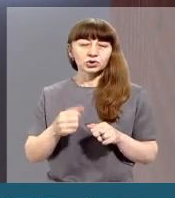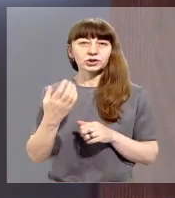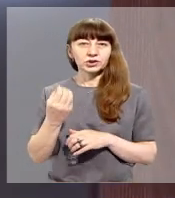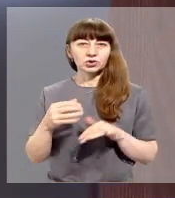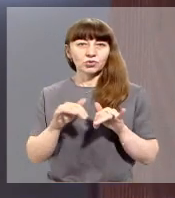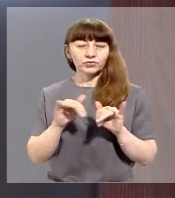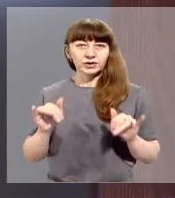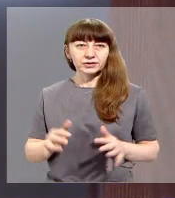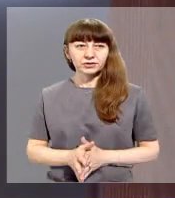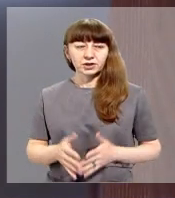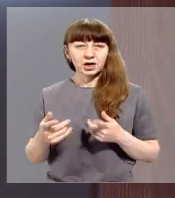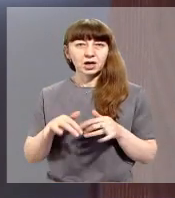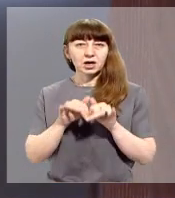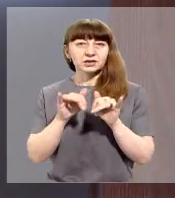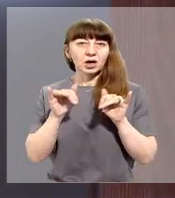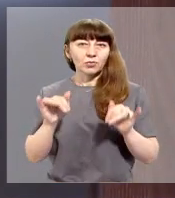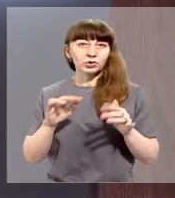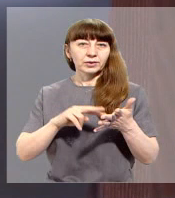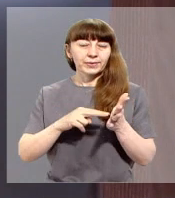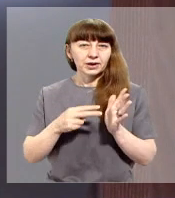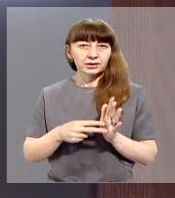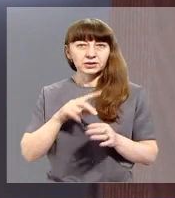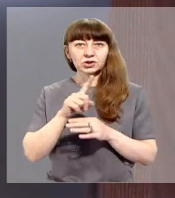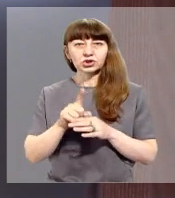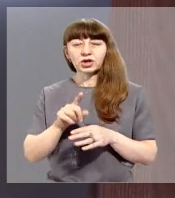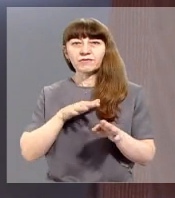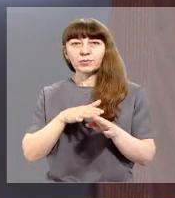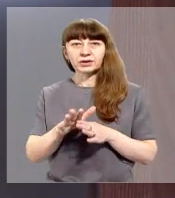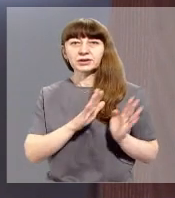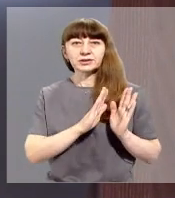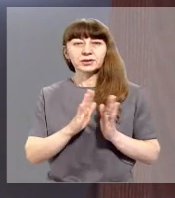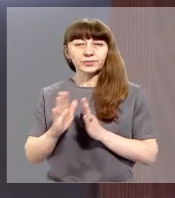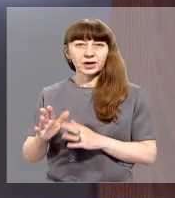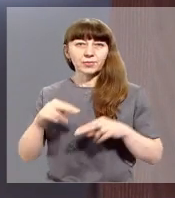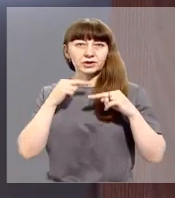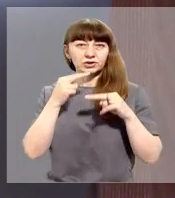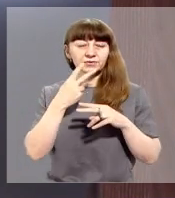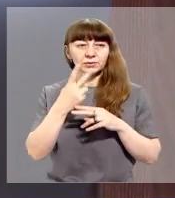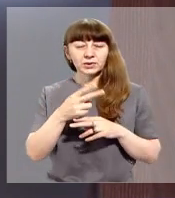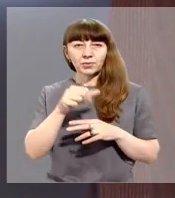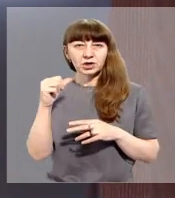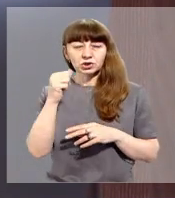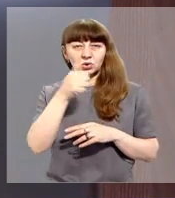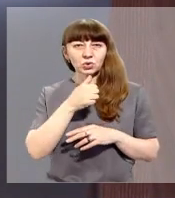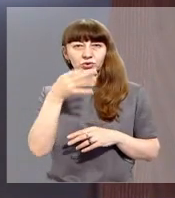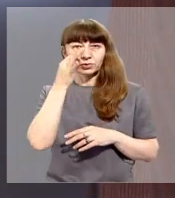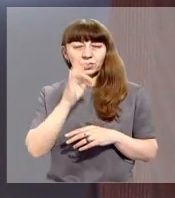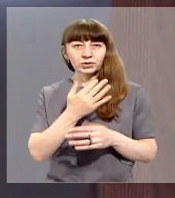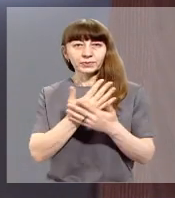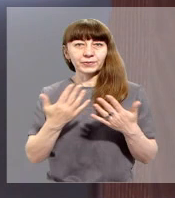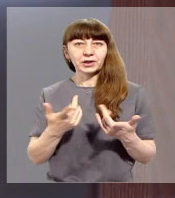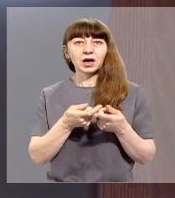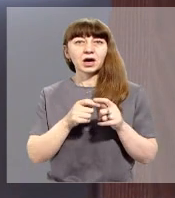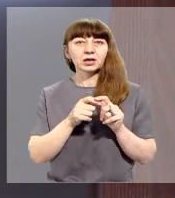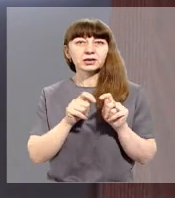на постоянной основе. Инвестициялық жобаларды пысықтау, жүзеге асыру жүйелі түрде атқарылуы керек. Былтырғы тәжірибеге